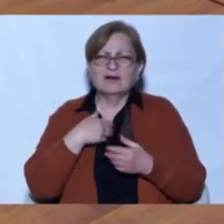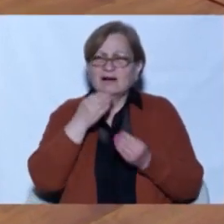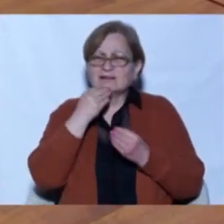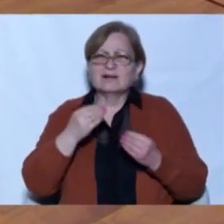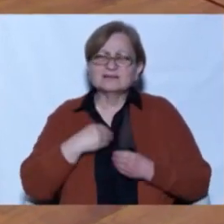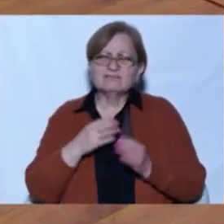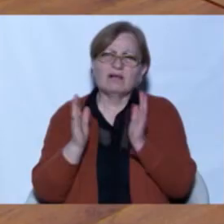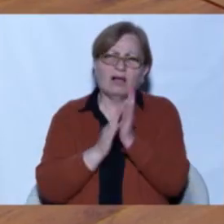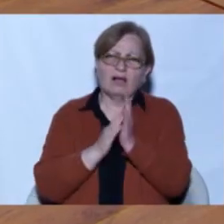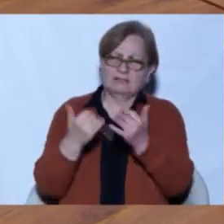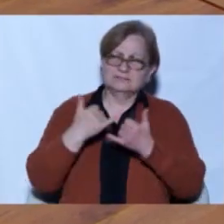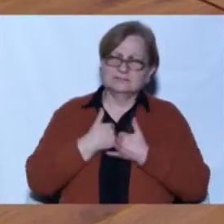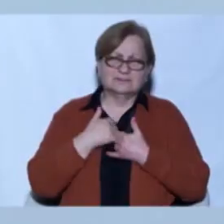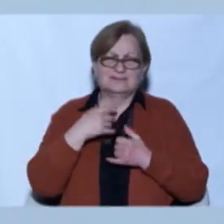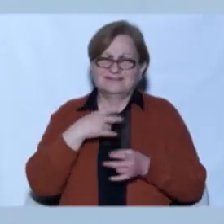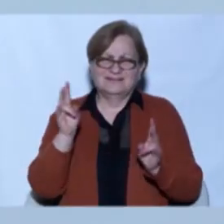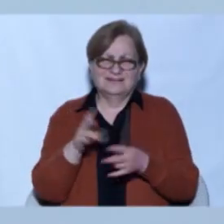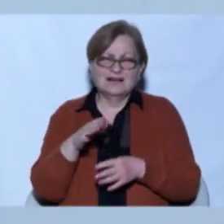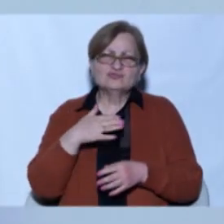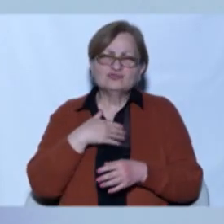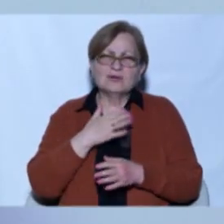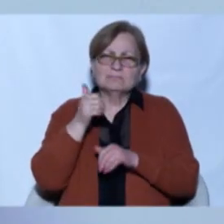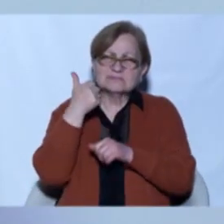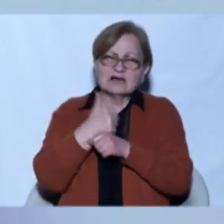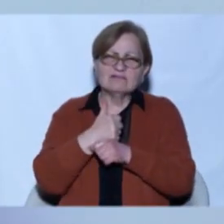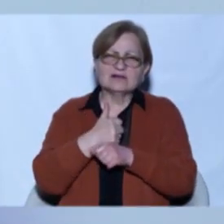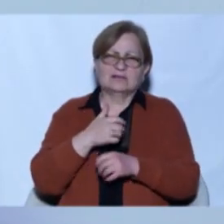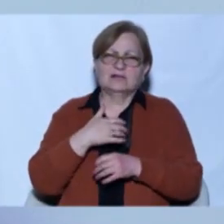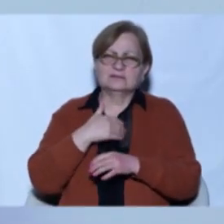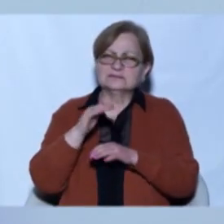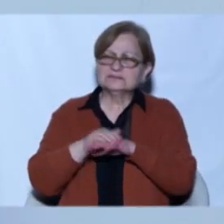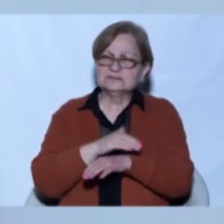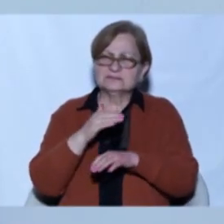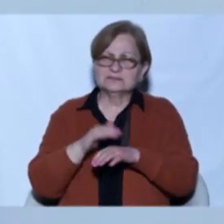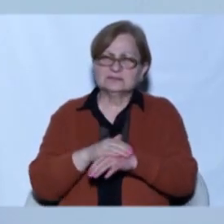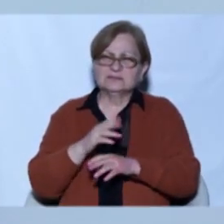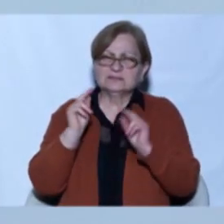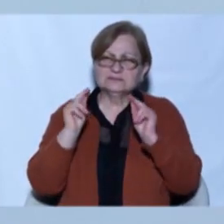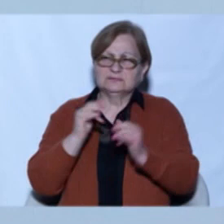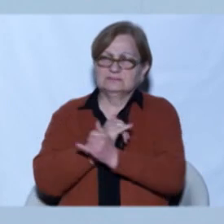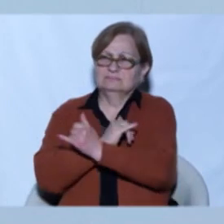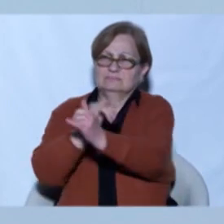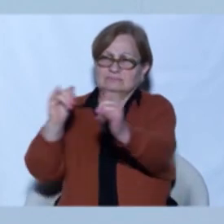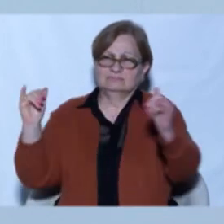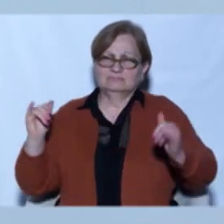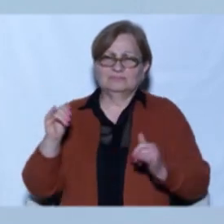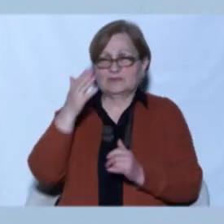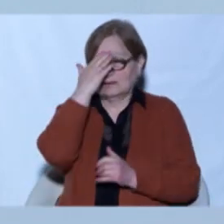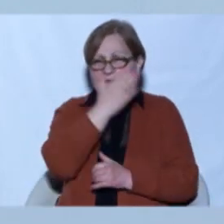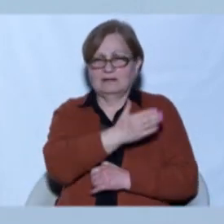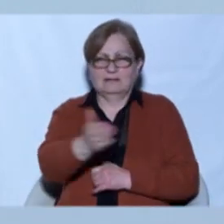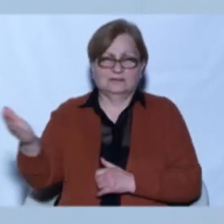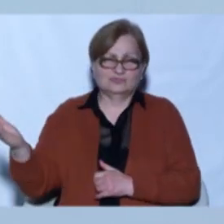ტაში, რასაც მსახურებთ, მას ერთგულად კვლავ ემსახუროთ, ჩვენ წმინდა სიტყვა უშიშარად მოვფინოთ